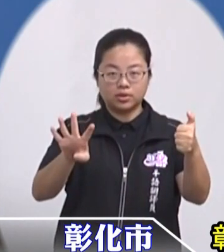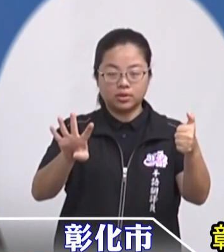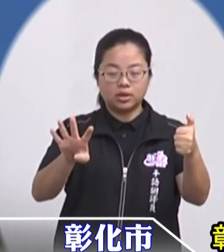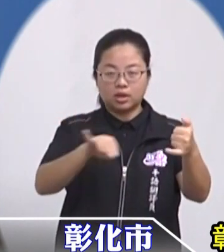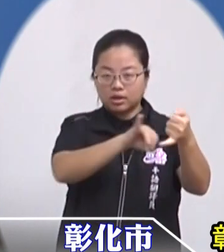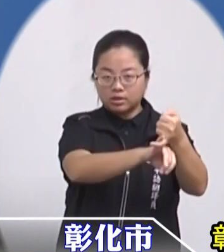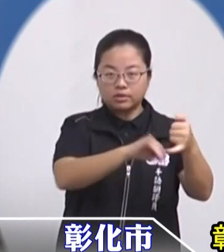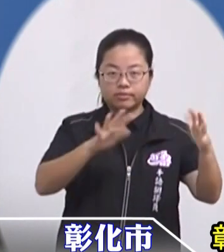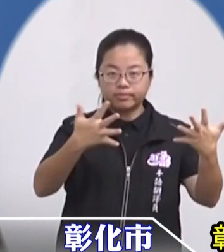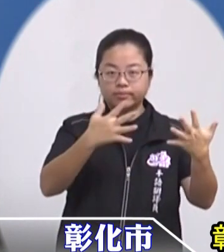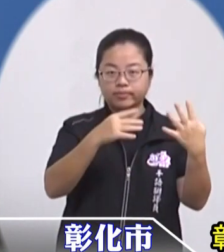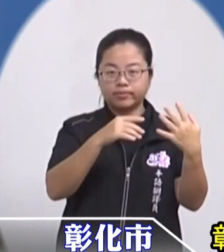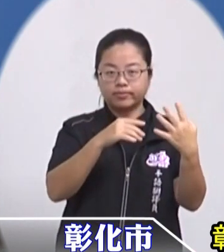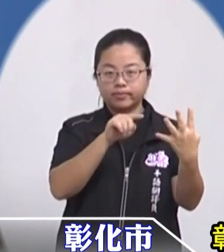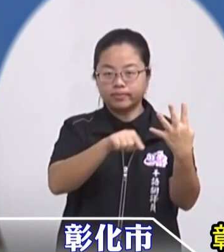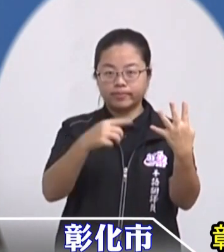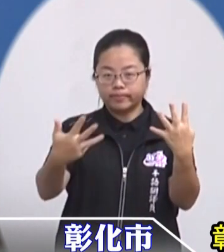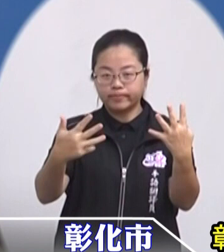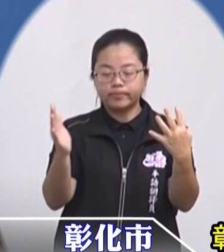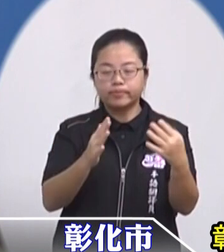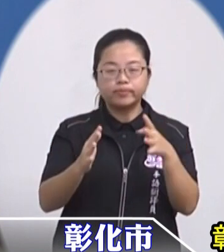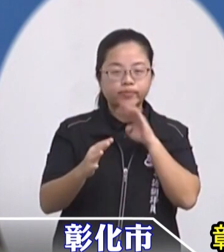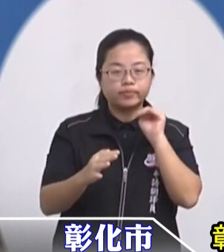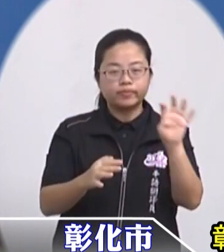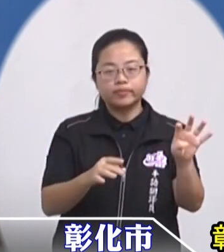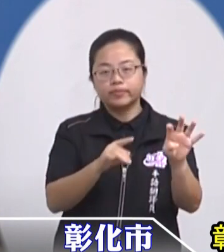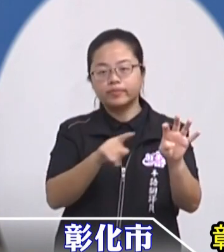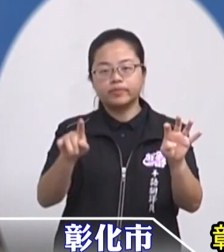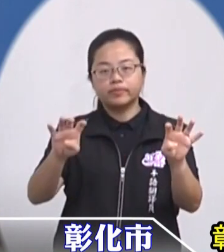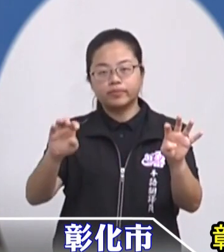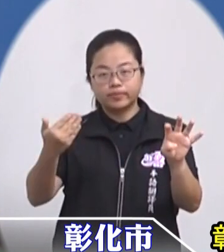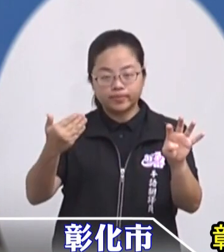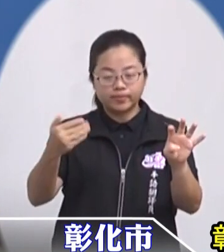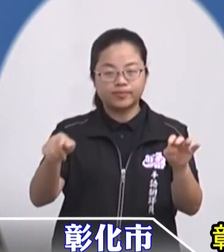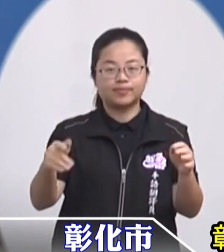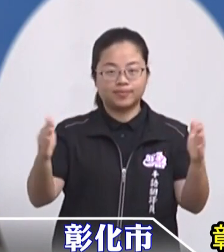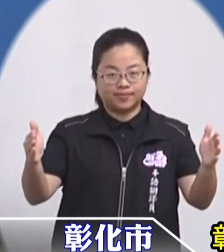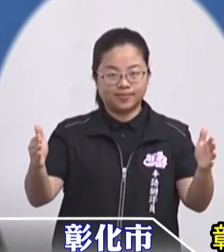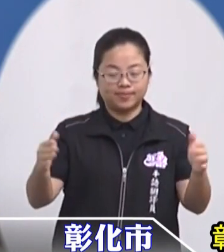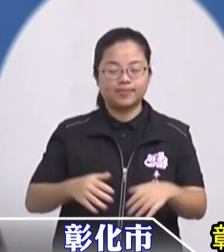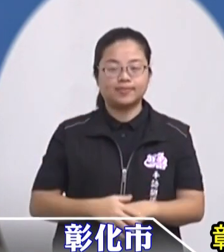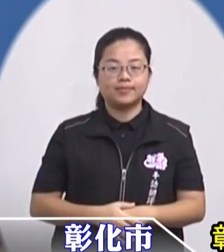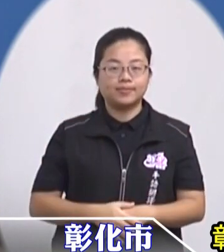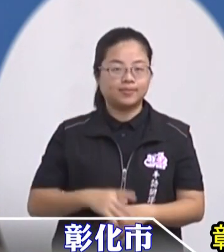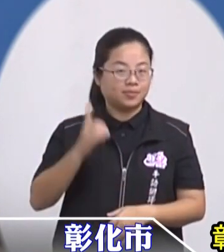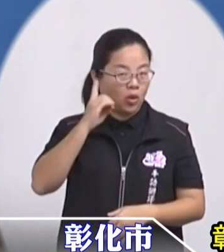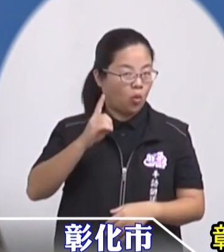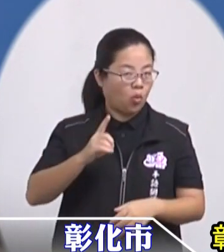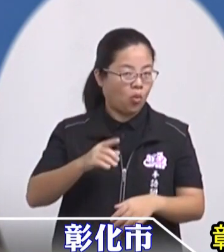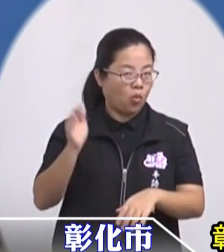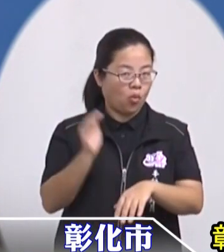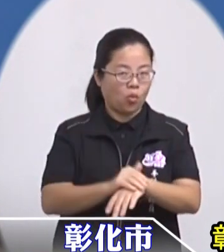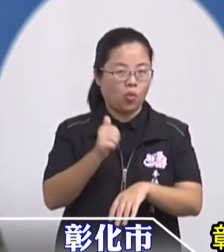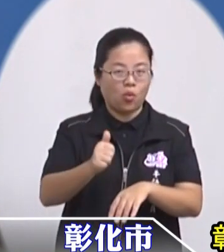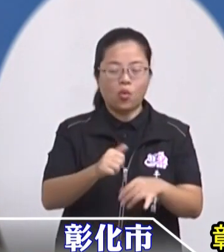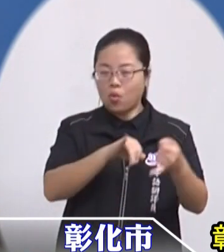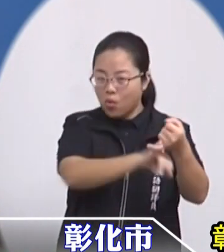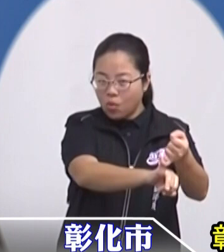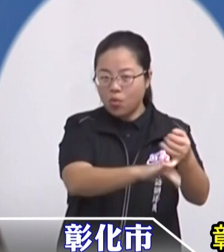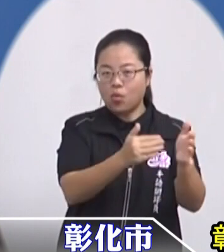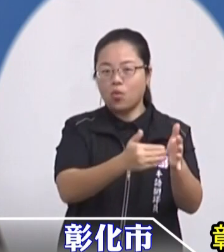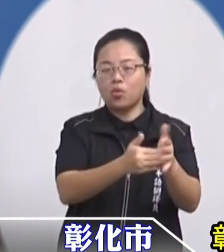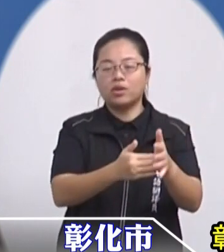概只有4.8%呢。说起有40岁到49岁人哈，啊，这群人得手机啊较熬用吼，先起起了哈。